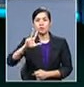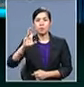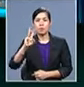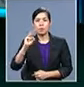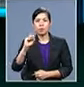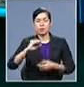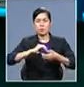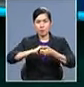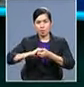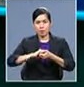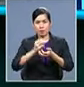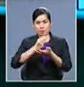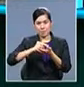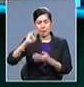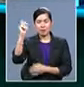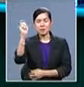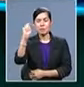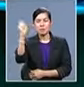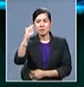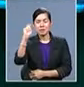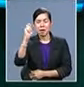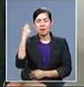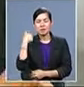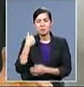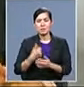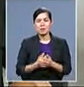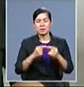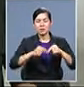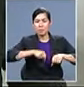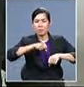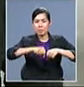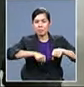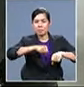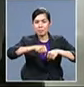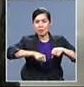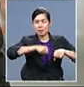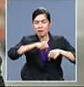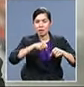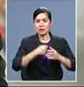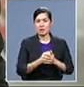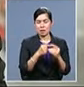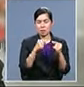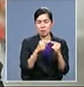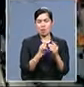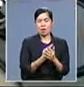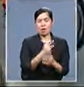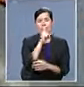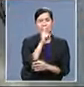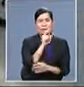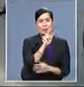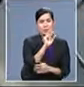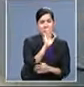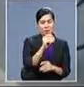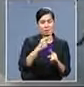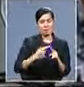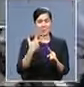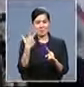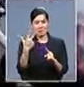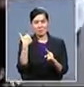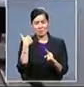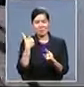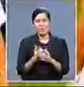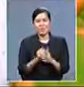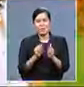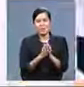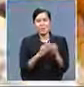วิทยาลัยธรรมศาสตร์นะครับเชิญชวนแฟนข่าวร่วมปั่นลอยฟ้าบนถนนบรมราชชนนีอาทิตย์ที่29มีนาคมนี้กับไบค์อพุดเดย์360องศ